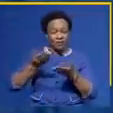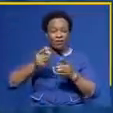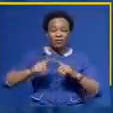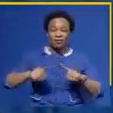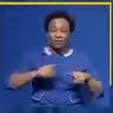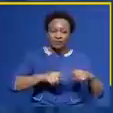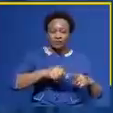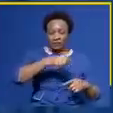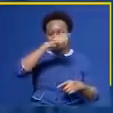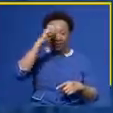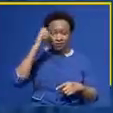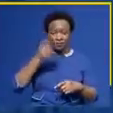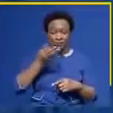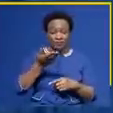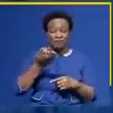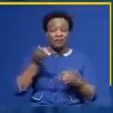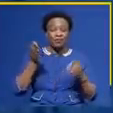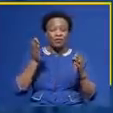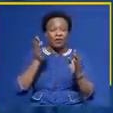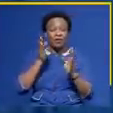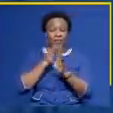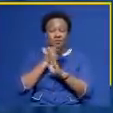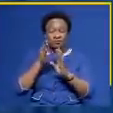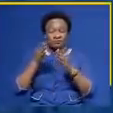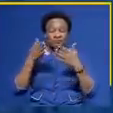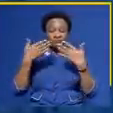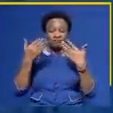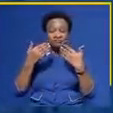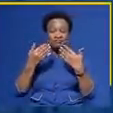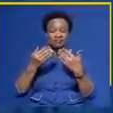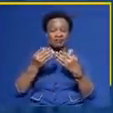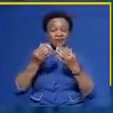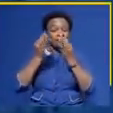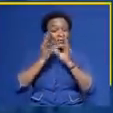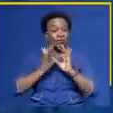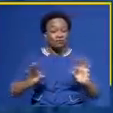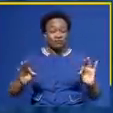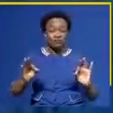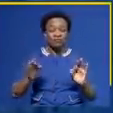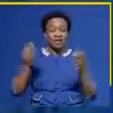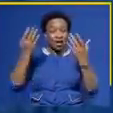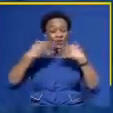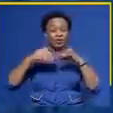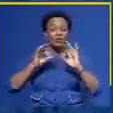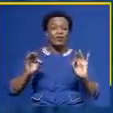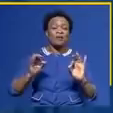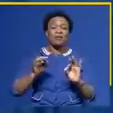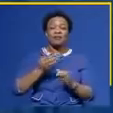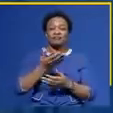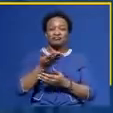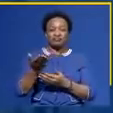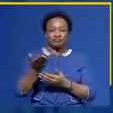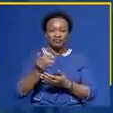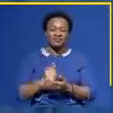tofauti tofauti vya joto. Huu ni utabiri wa hali leo. Mimi ni Jamal Hashim, nikutakia usiku mwema usiokuwa na bugdha. Kwako Rema Salim kwa ajili ya